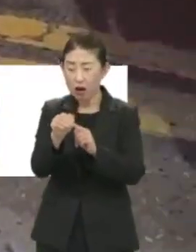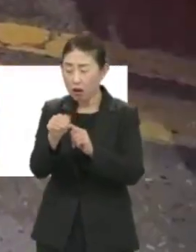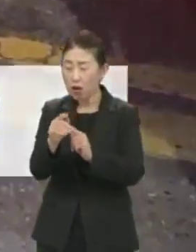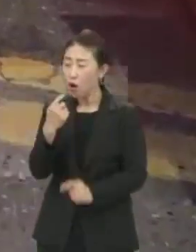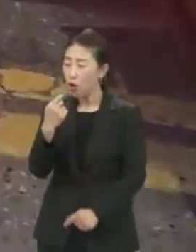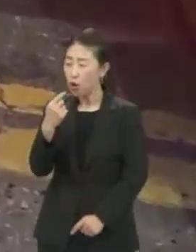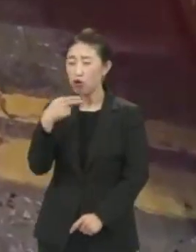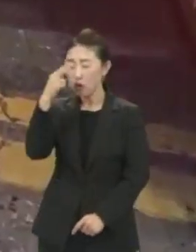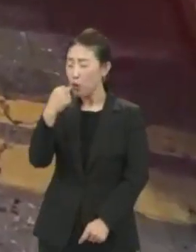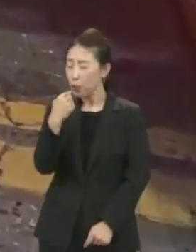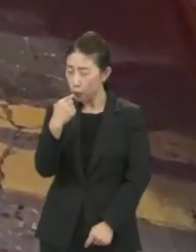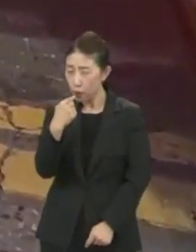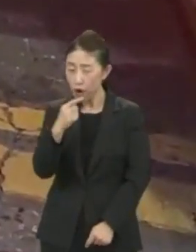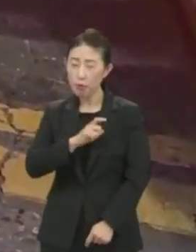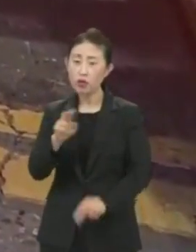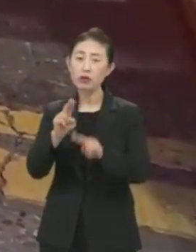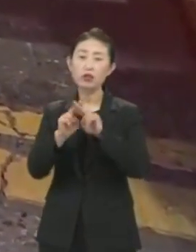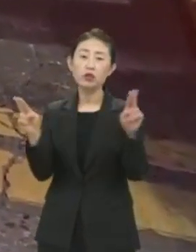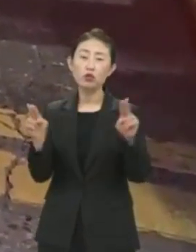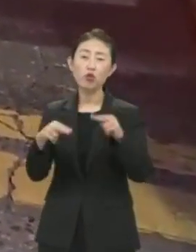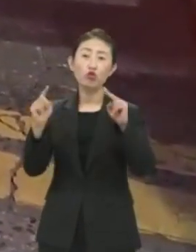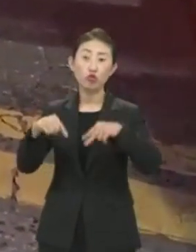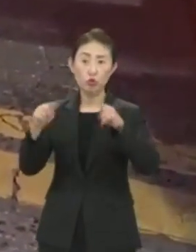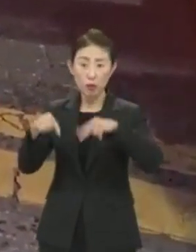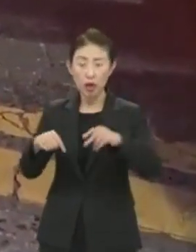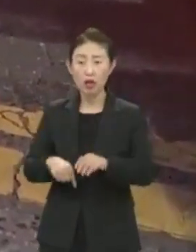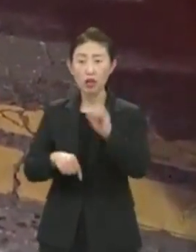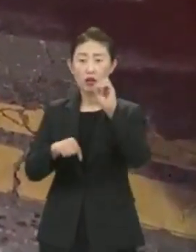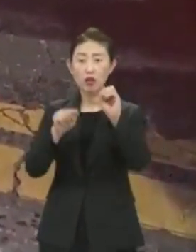알코올 농도는 면허 취소 수치의 2배가 넘는